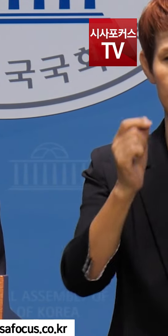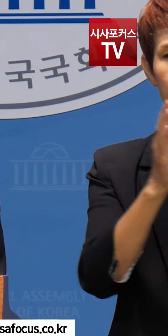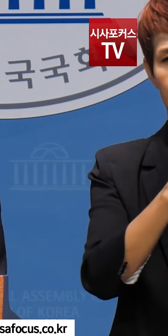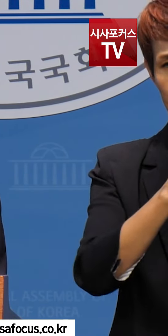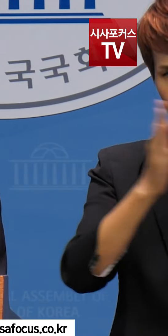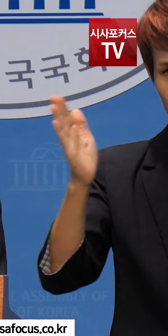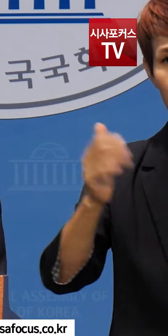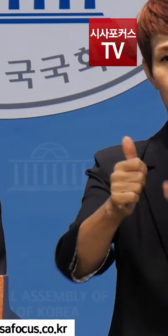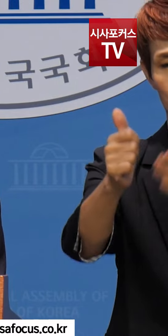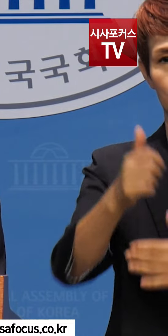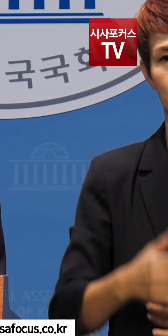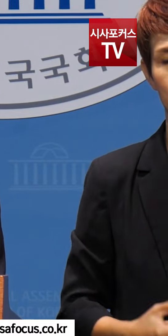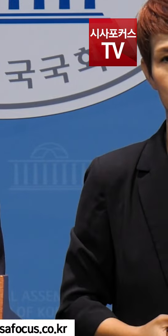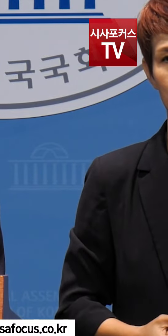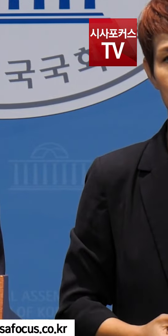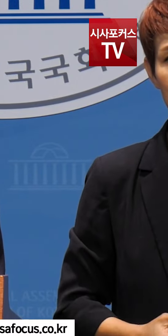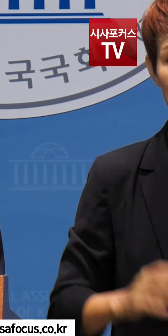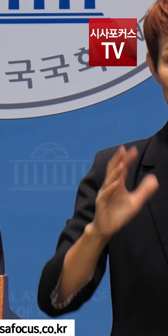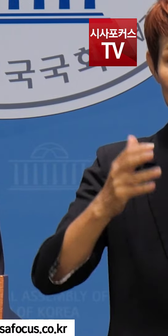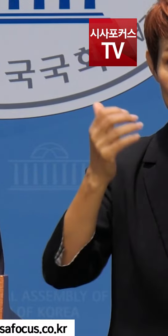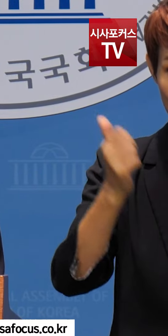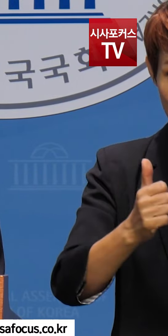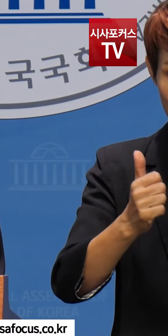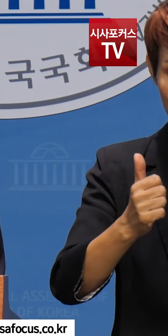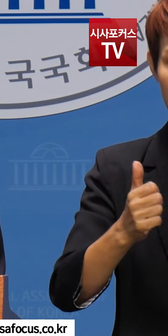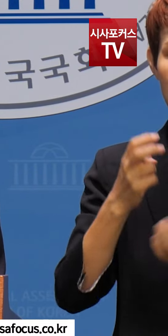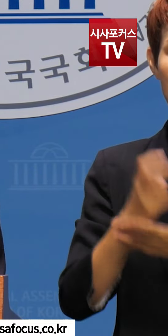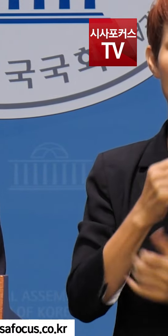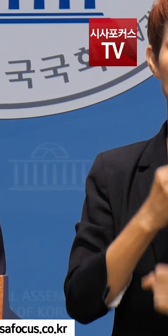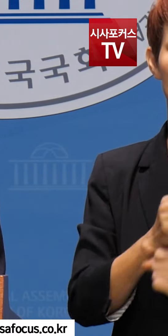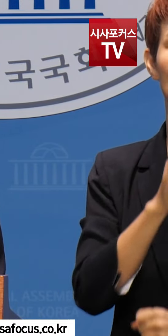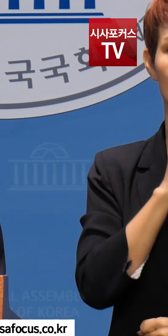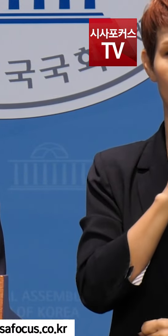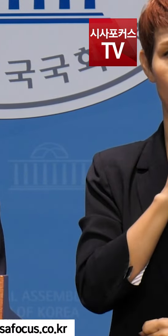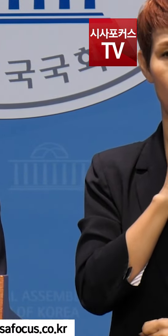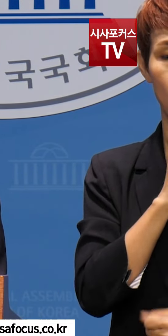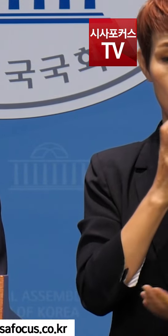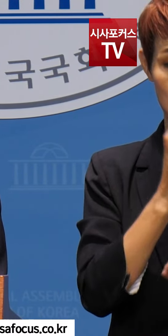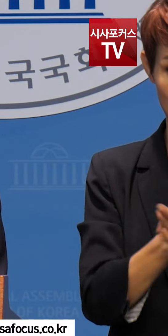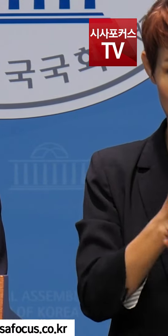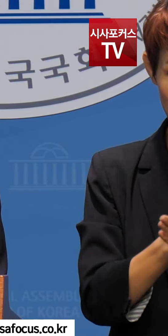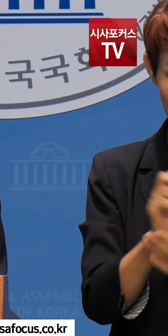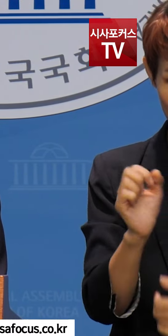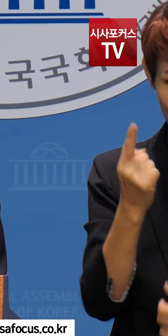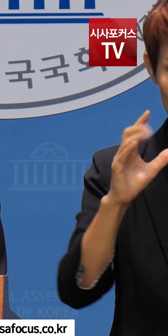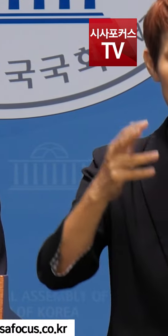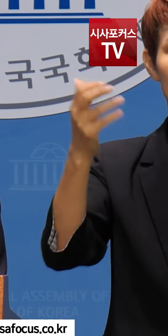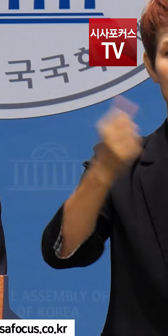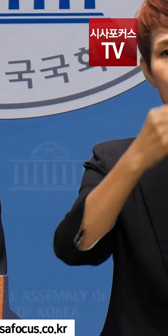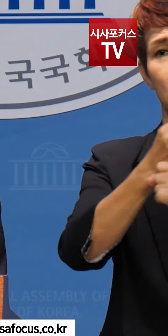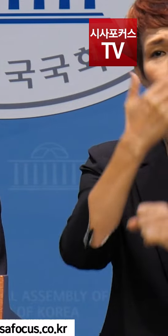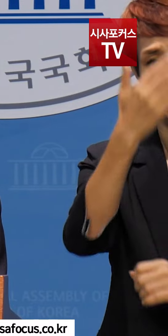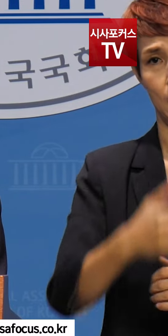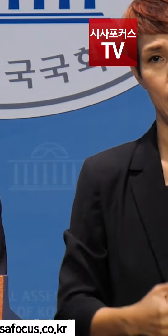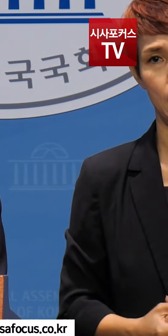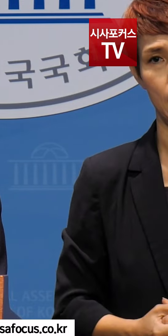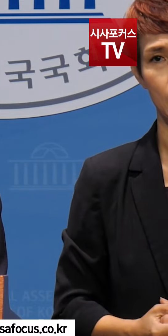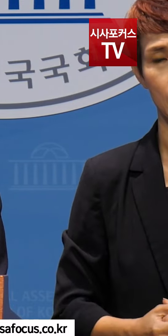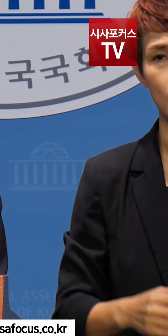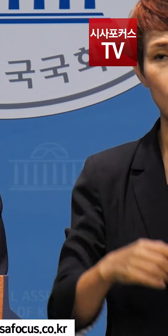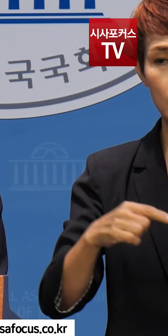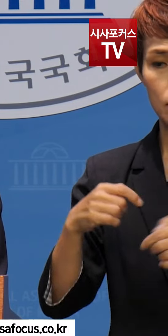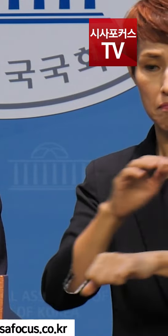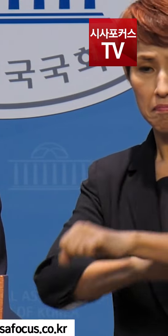시작합시다. 국회가 국회법을 만들지만 국회법이 국회를 만들기도 합니다. 교섭단체